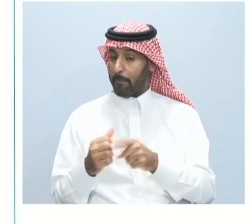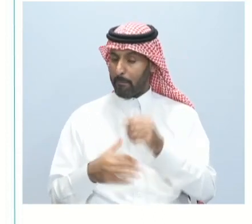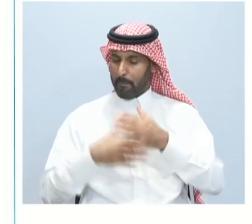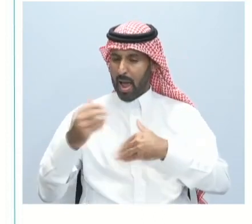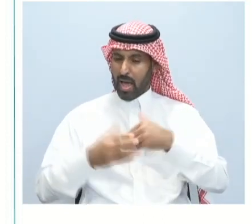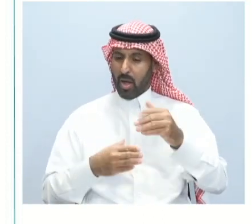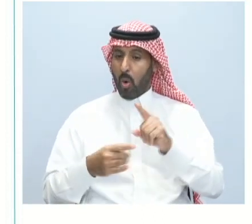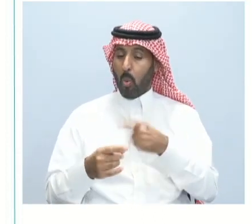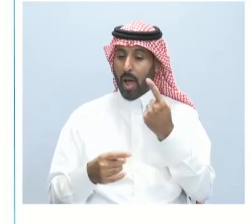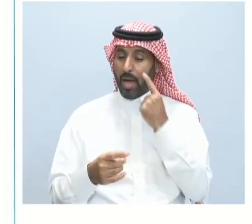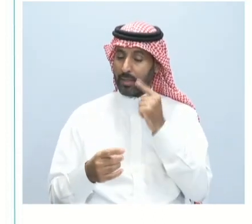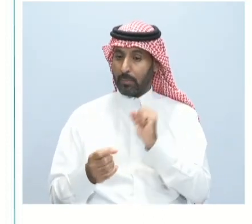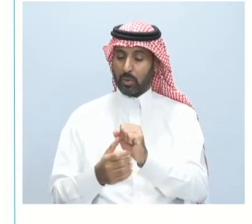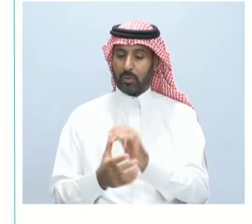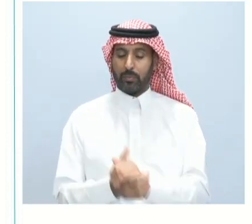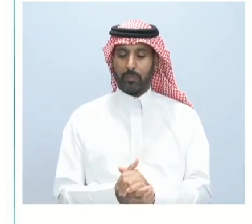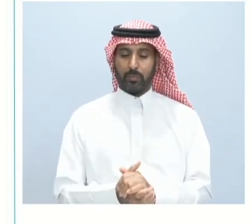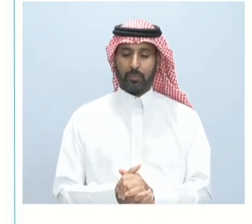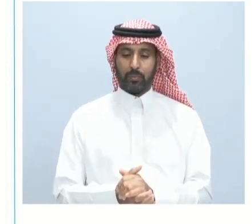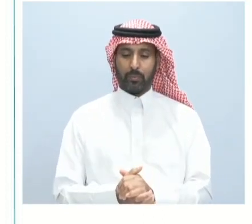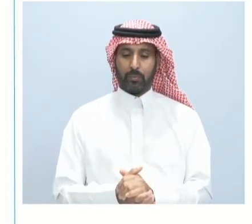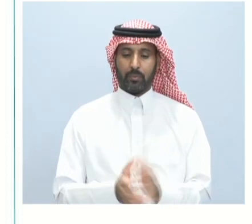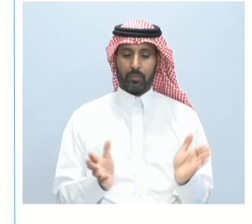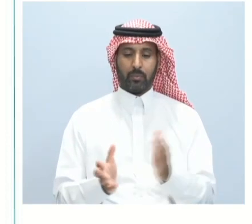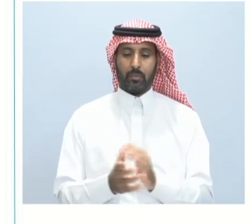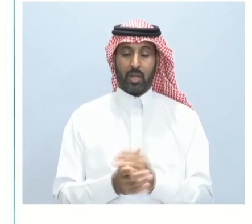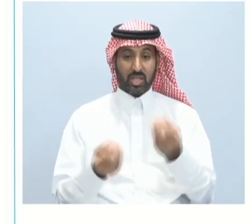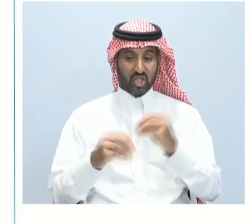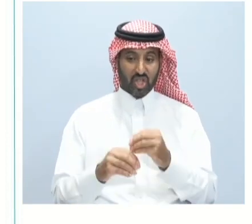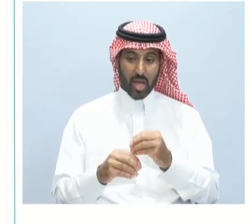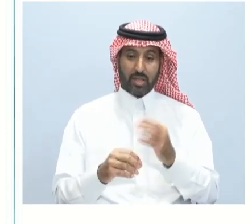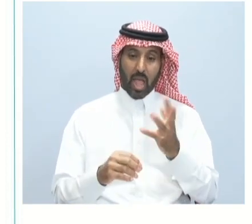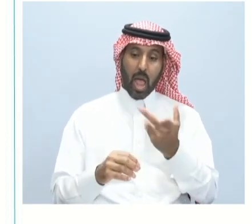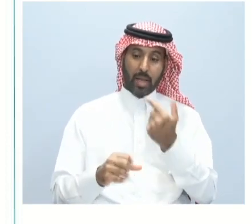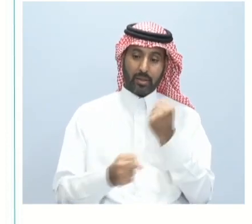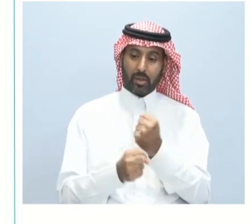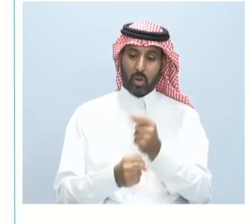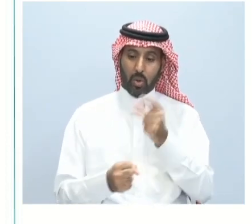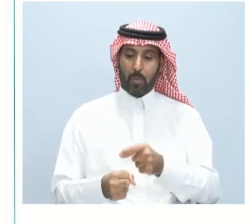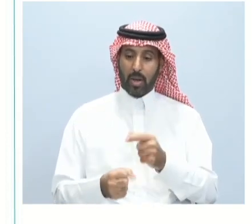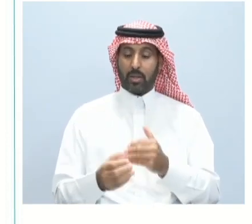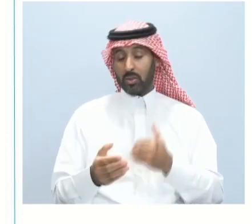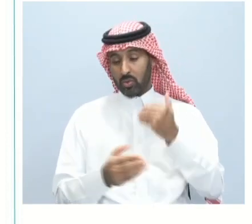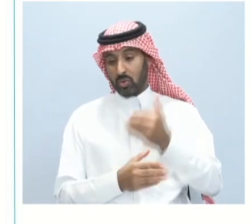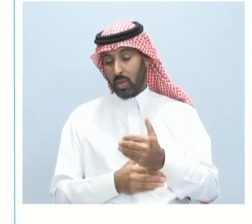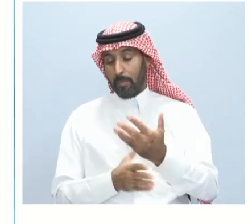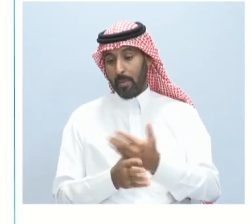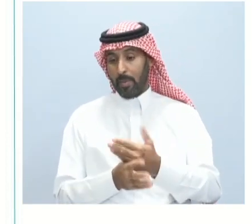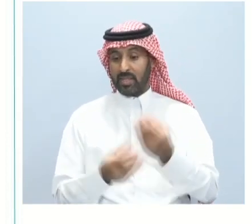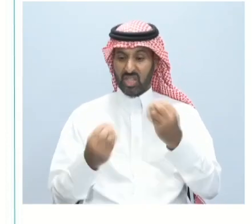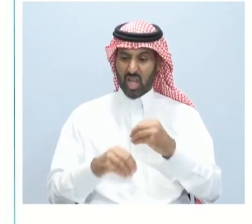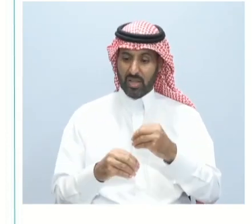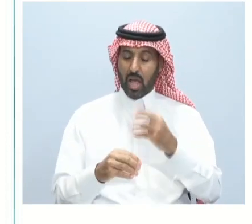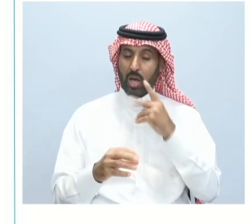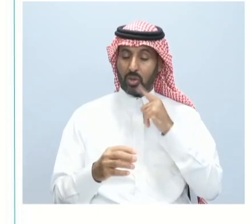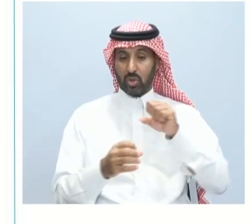مطلوبه ضمن مجموعه العمال المتاحه ايضا زياده عدد العمال يؤدي الى زياده كبيره